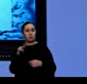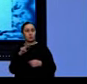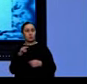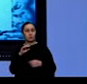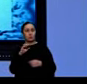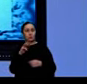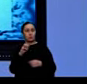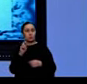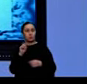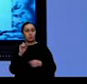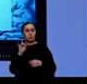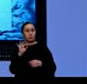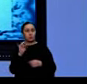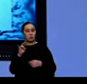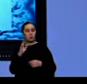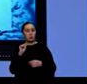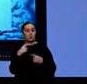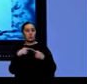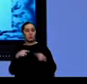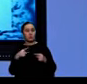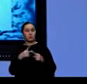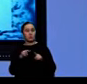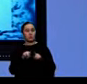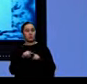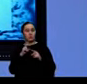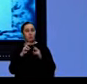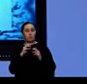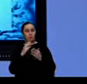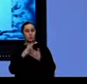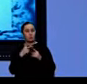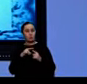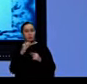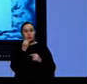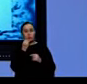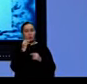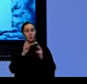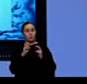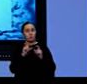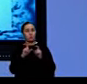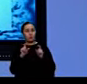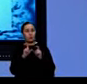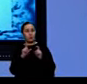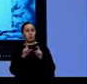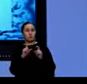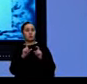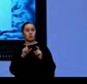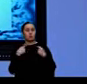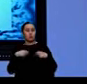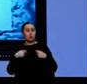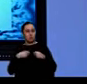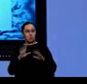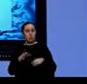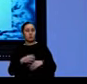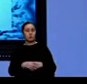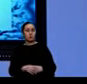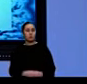қанд, макарон ва бошқа шу каби маҳсулотлар оziq-ovqat do'konlarida sotiladi.